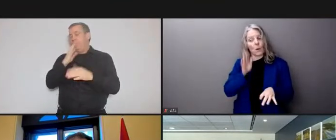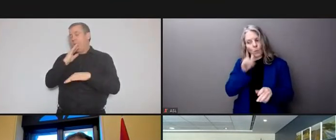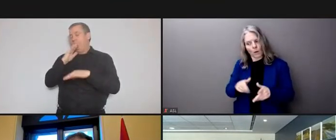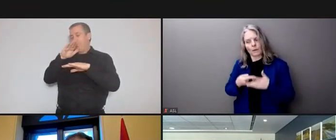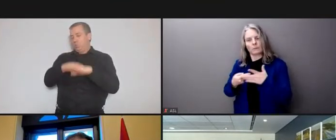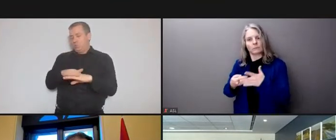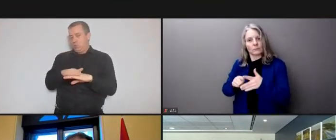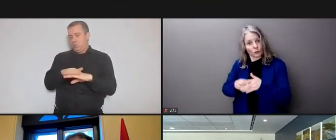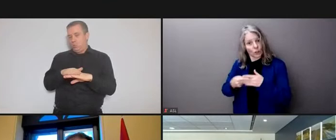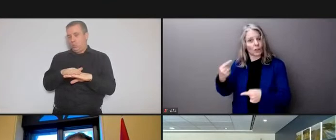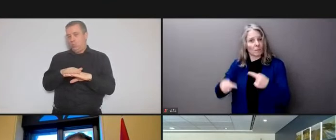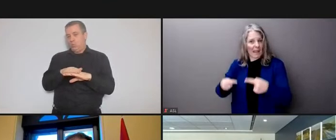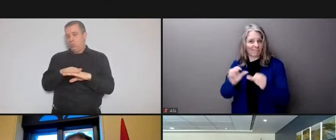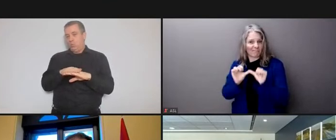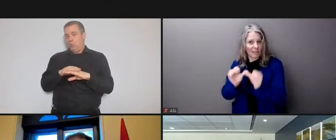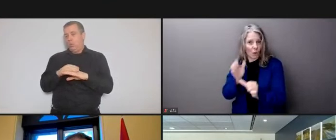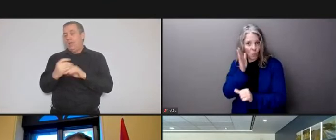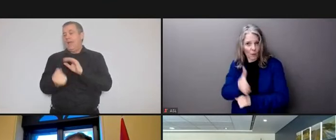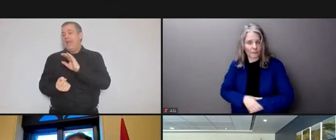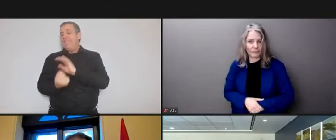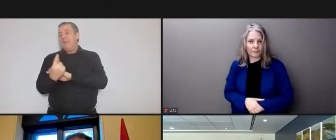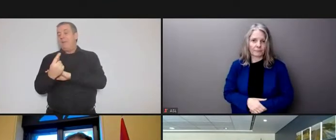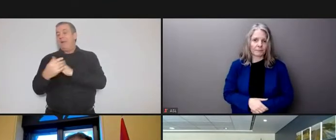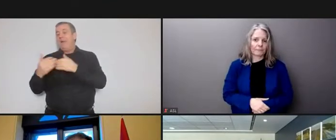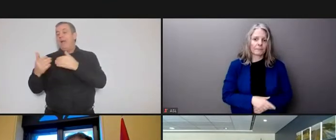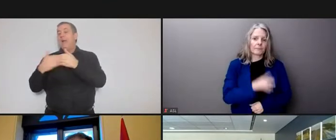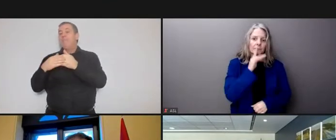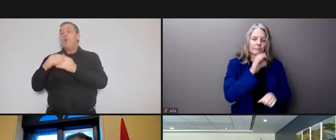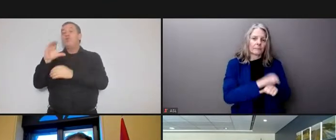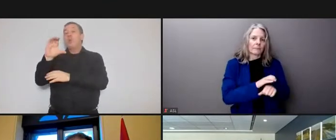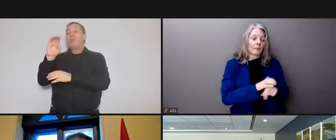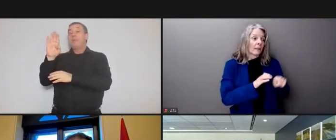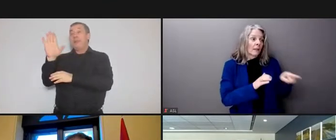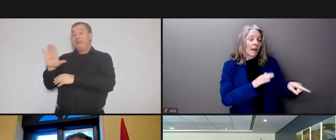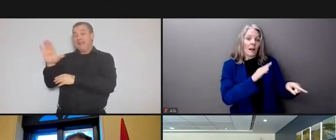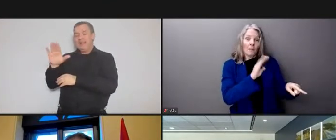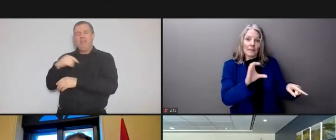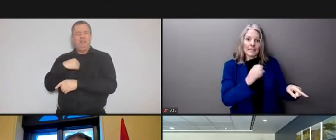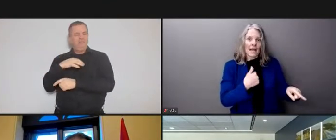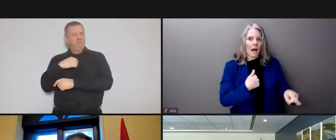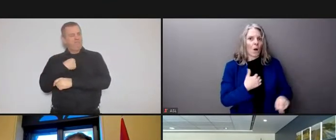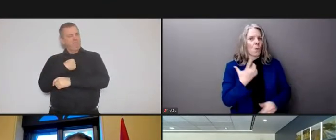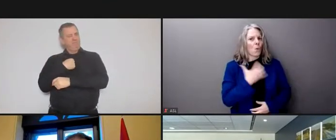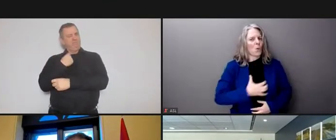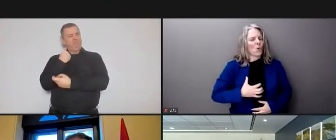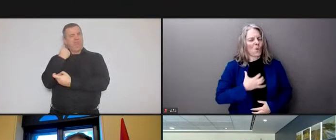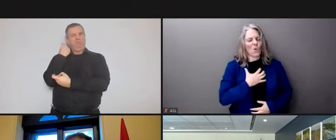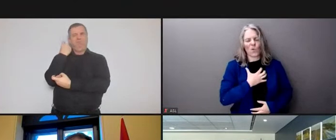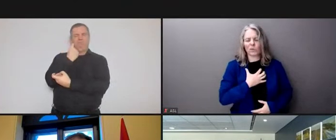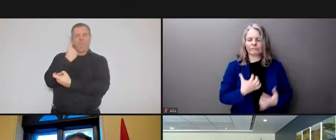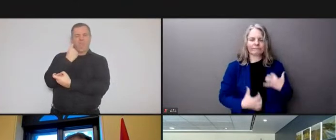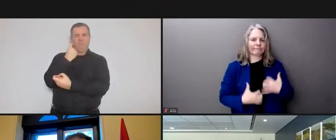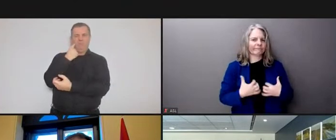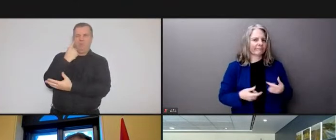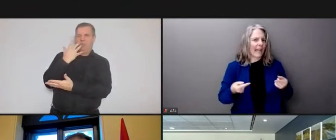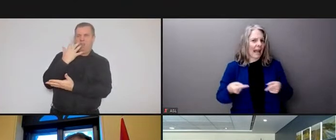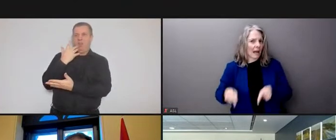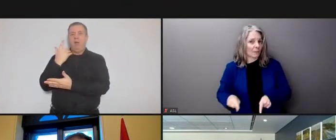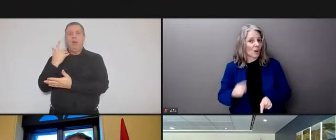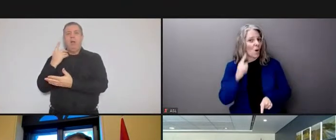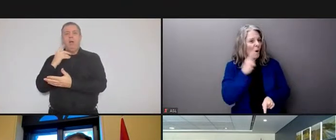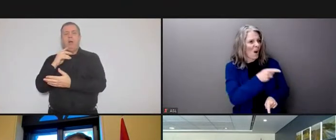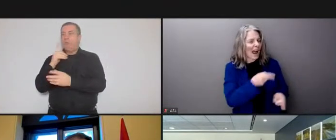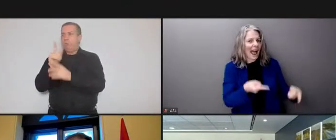british columbia i'm deeply concerned to hear reports of violent confrontations at the work site including the injury of an